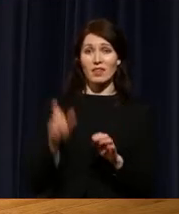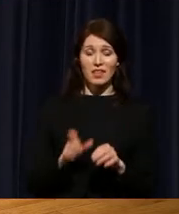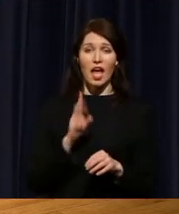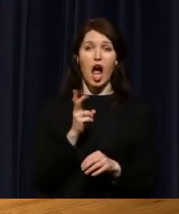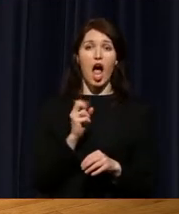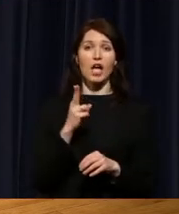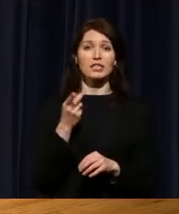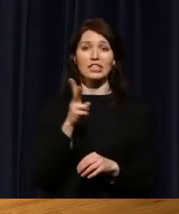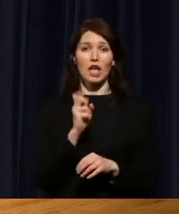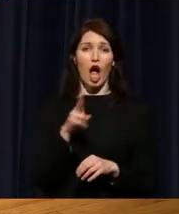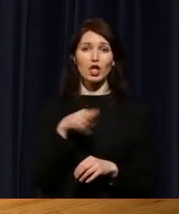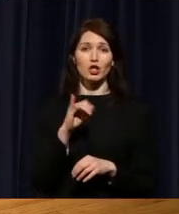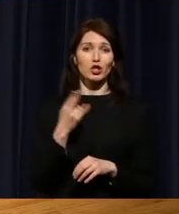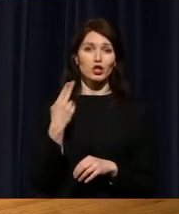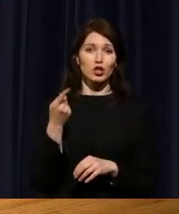Labdien!